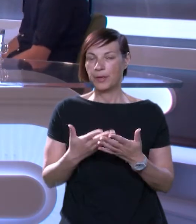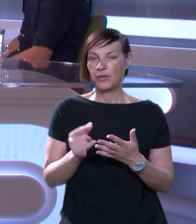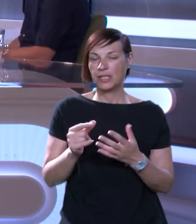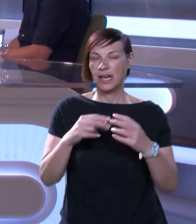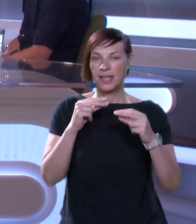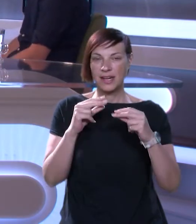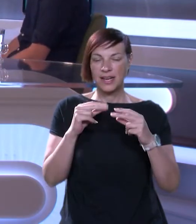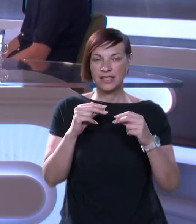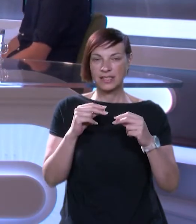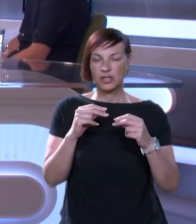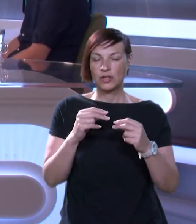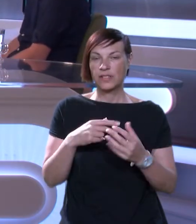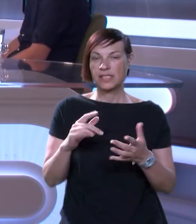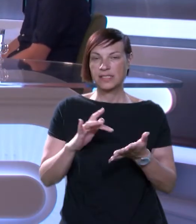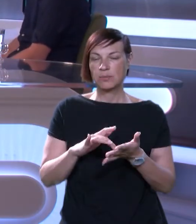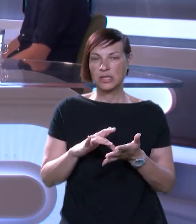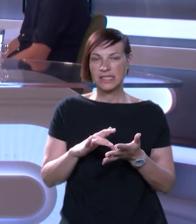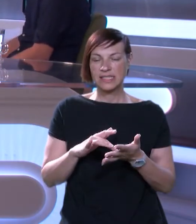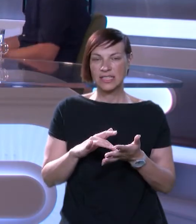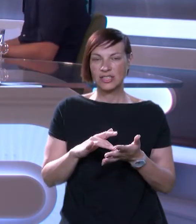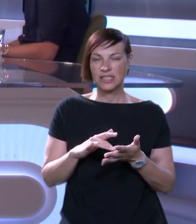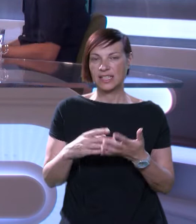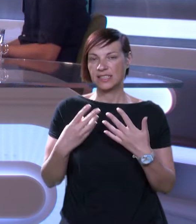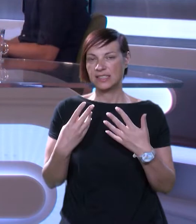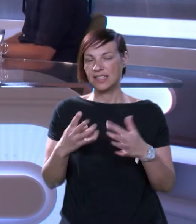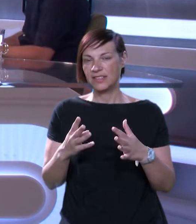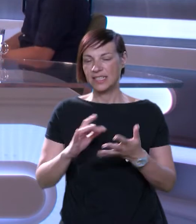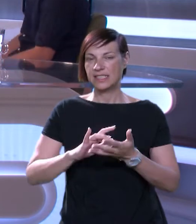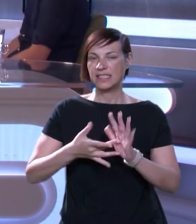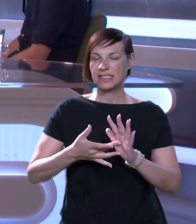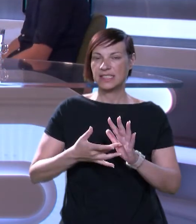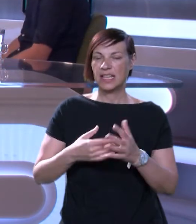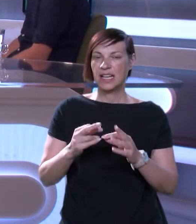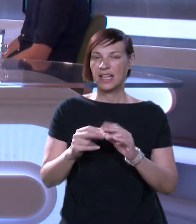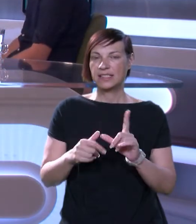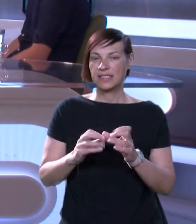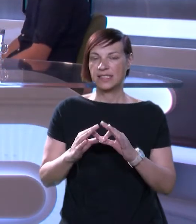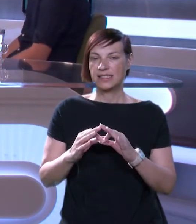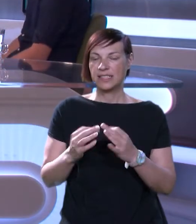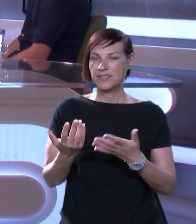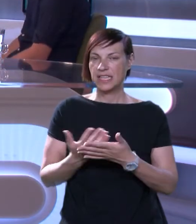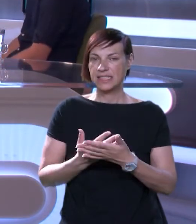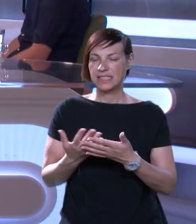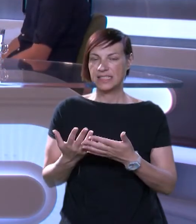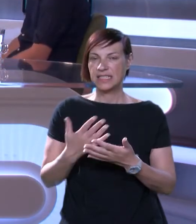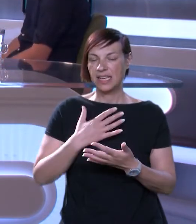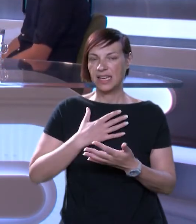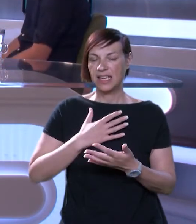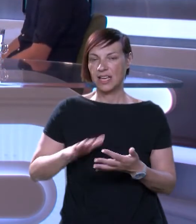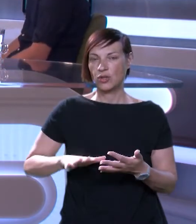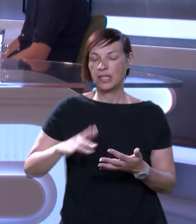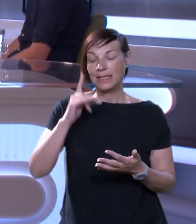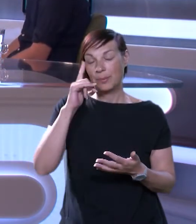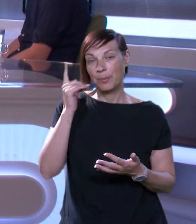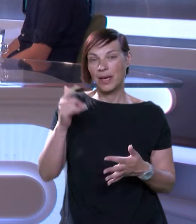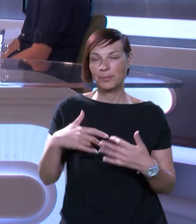našega dijela razgovora smo se dotaknuli i 90-ih. I to je cijela jedna alternativna, nezavisna scena. Ja to kod